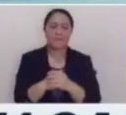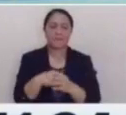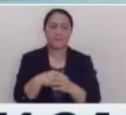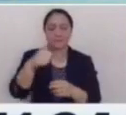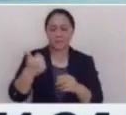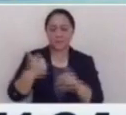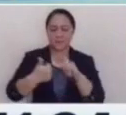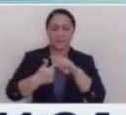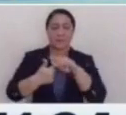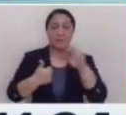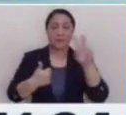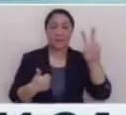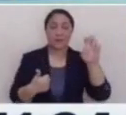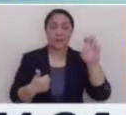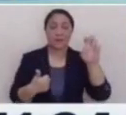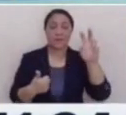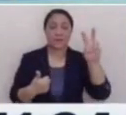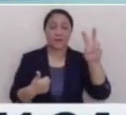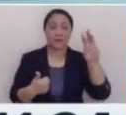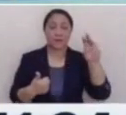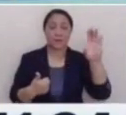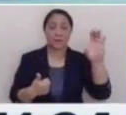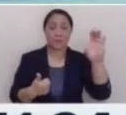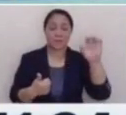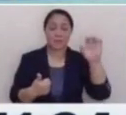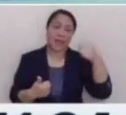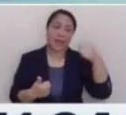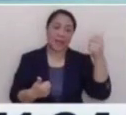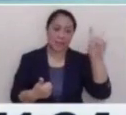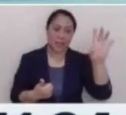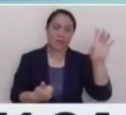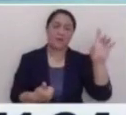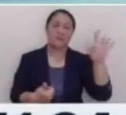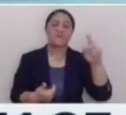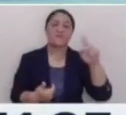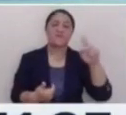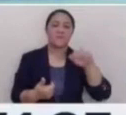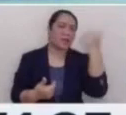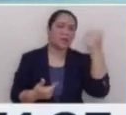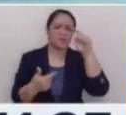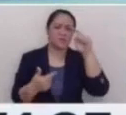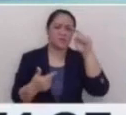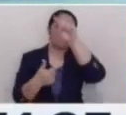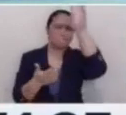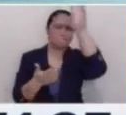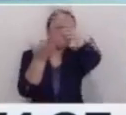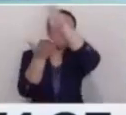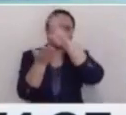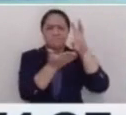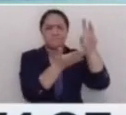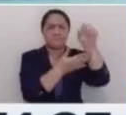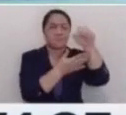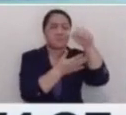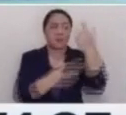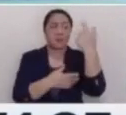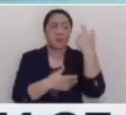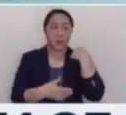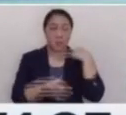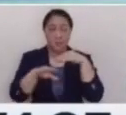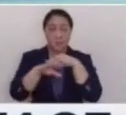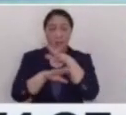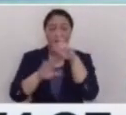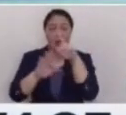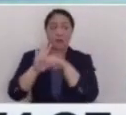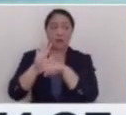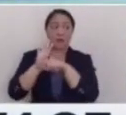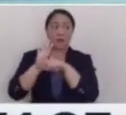individuals using Rocky, ito po ay mga minor and common na mga symptoms pagkatapos ng pagkakainiksyon. Mm-hmm. Yun pong na masakit